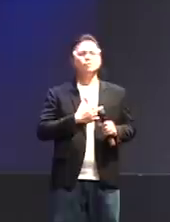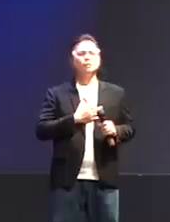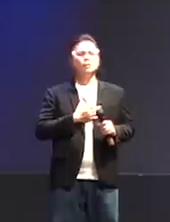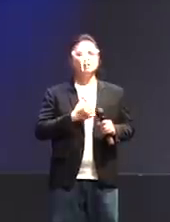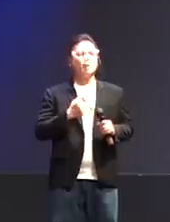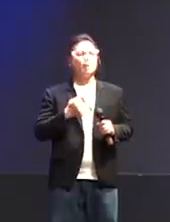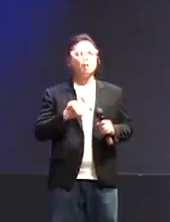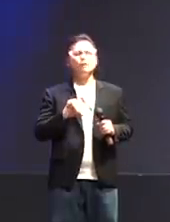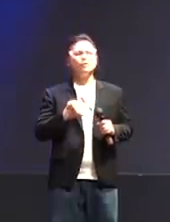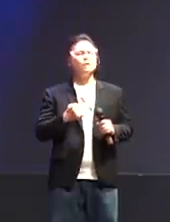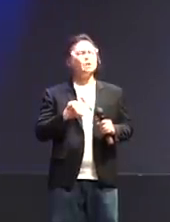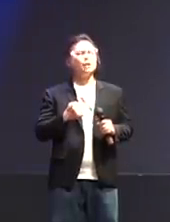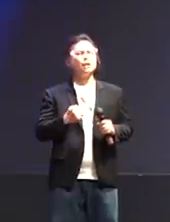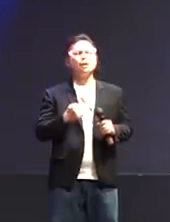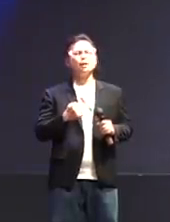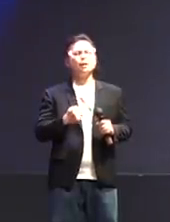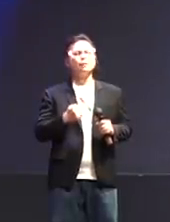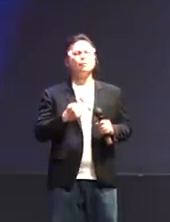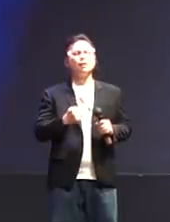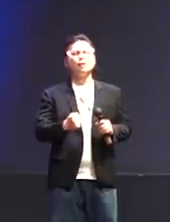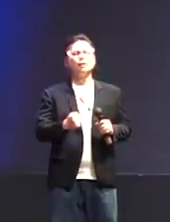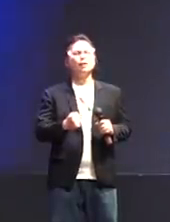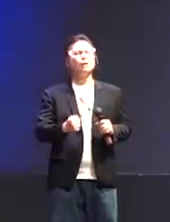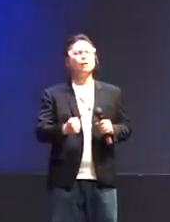menguatkanku dalam